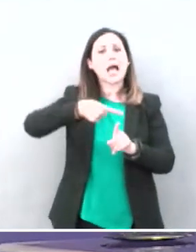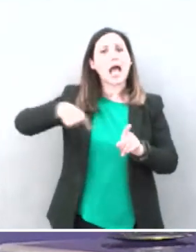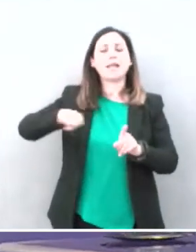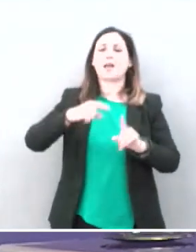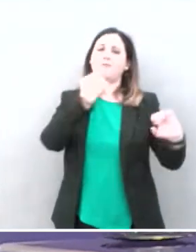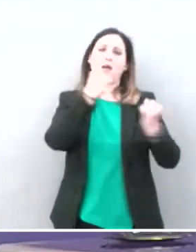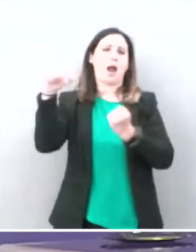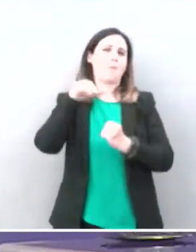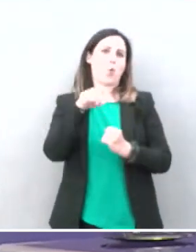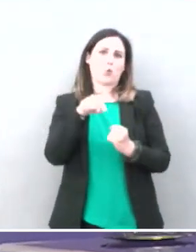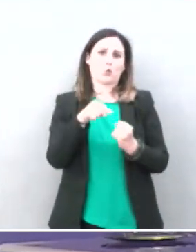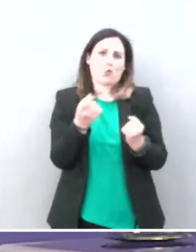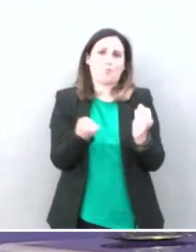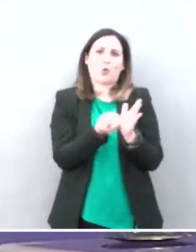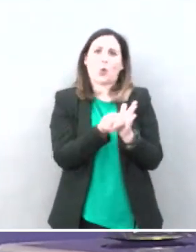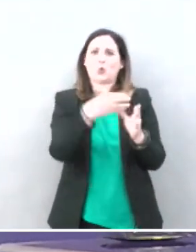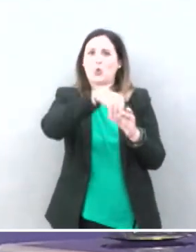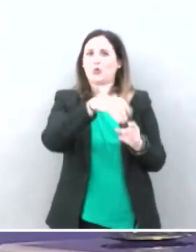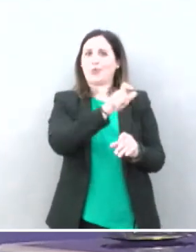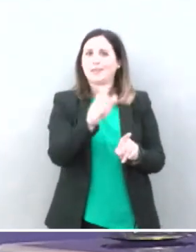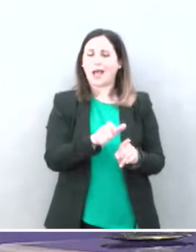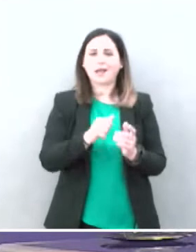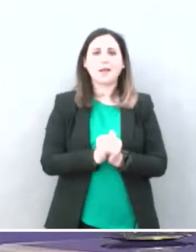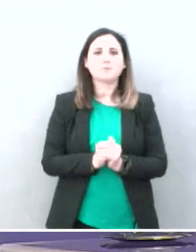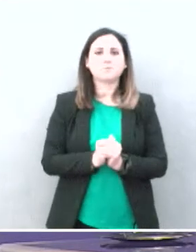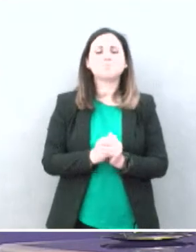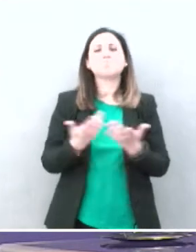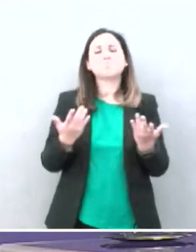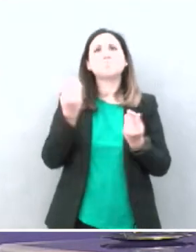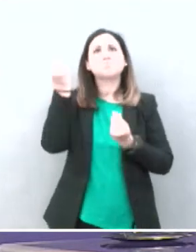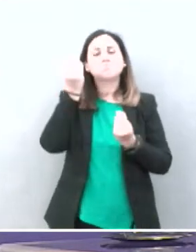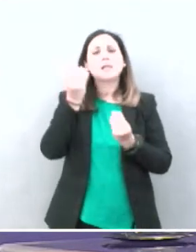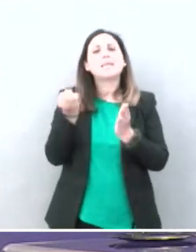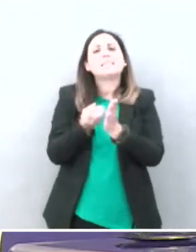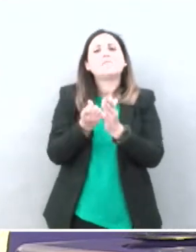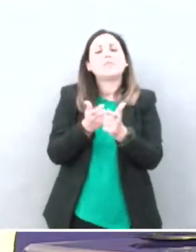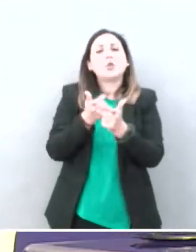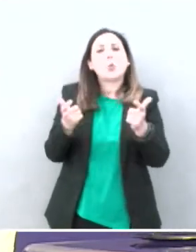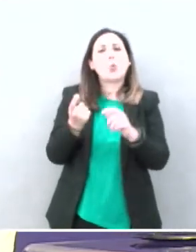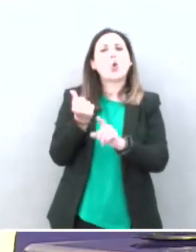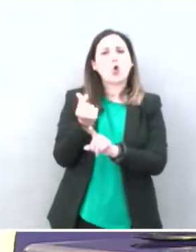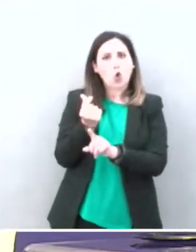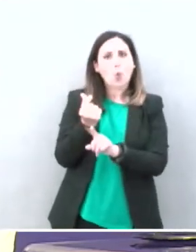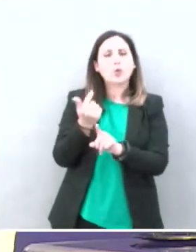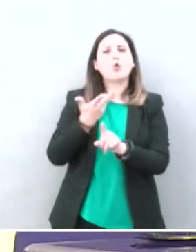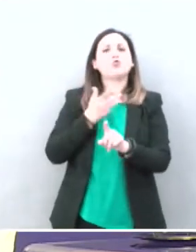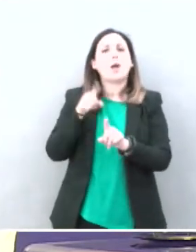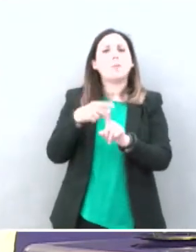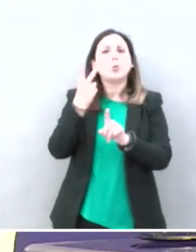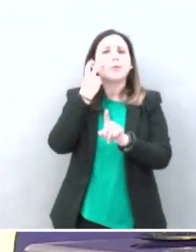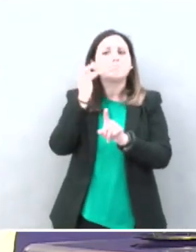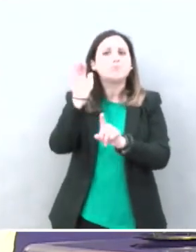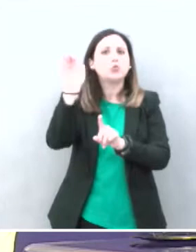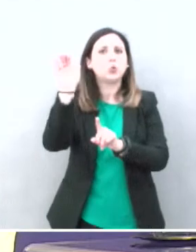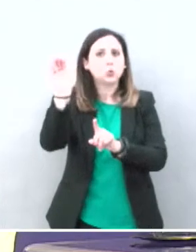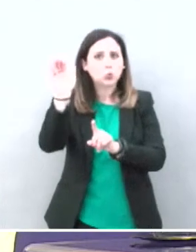partiamo dalla considerazione che lo sviluppo economico anche in proiezione a livello mondiale, nel momento